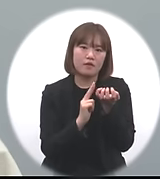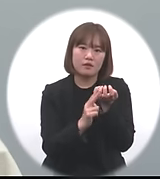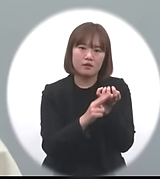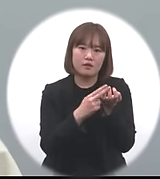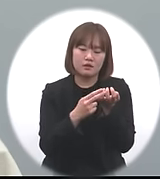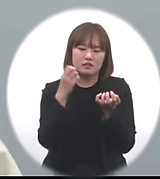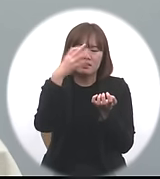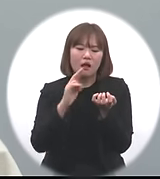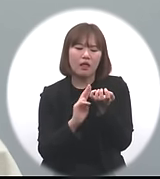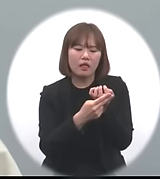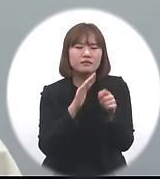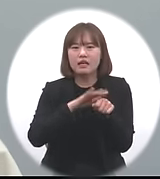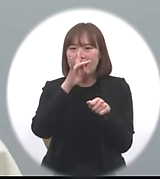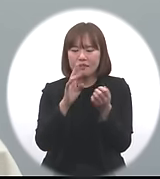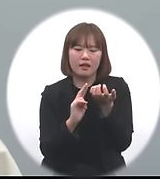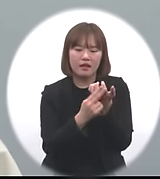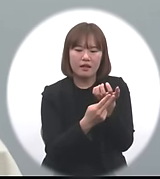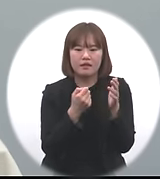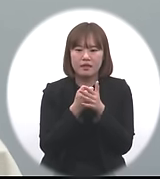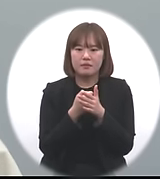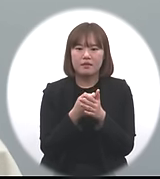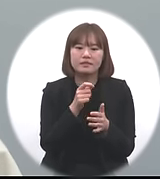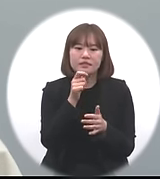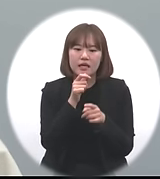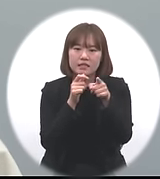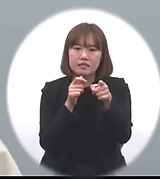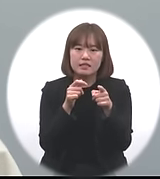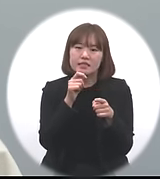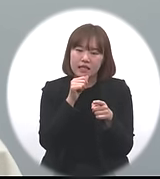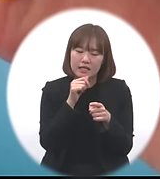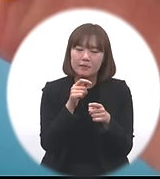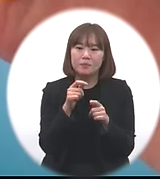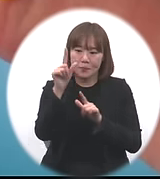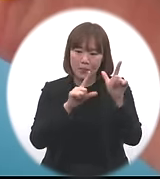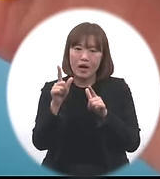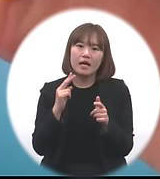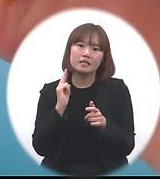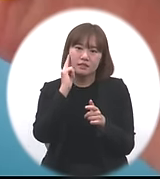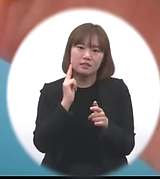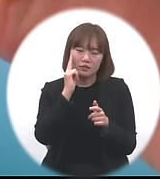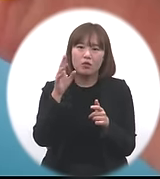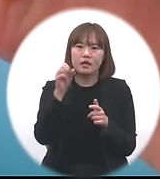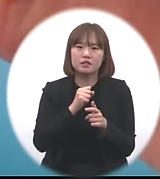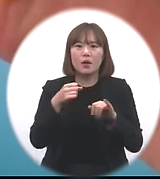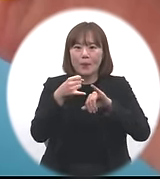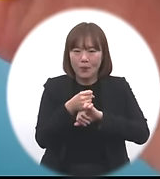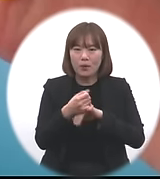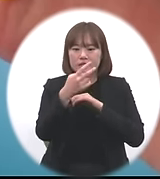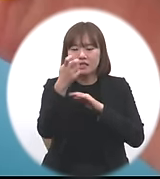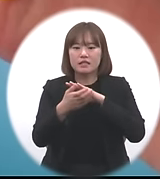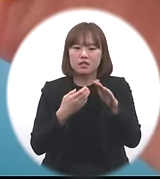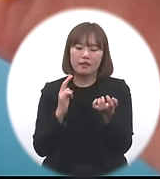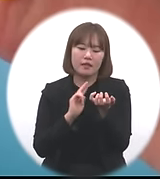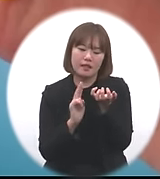칫솔이 지나가면서 휙 스쳐 지나가고 안 닦입니다. 그래서 저렇게 생긴 조그만 칫솔을 가지고 밑에 쪽에 있는